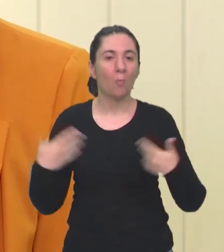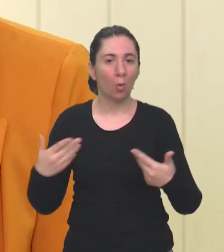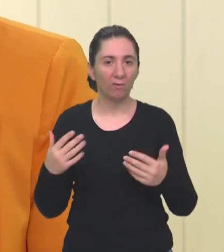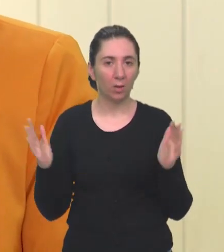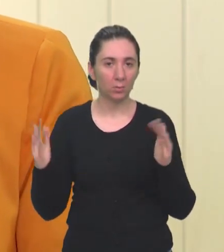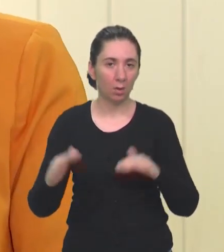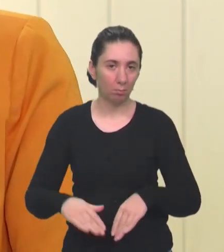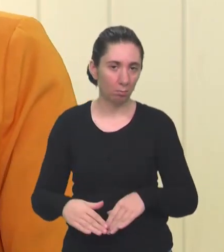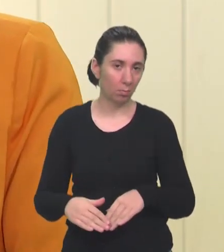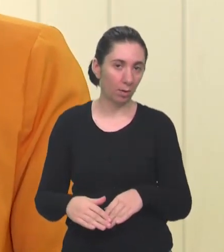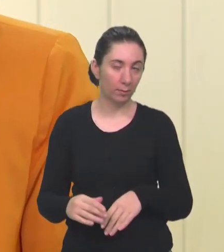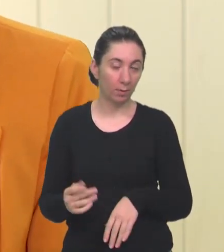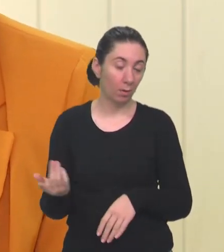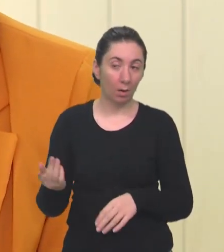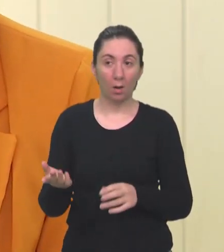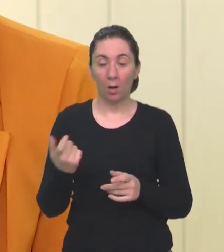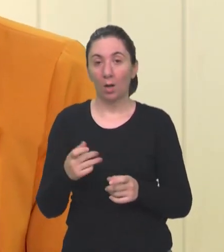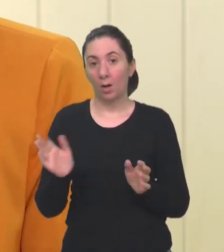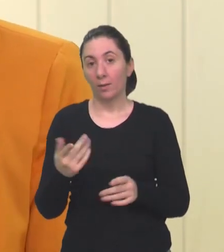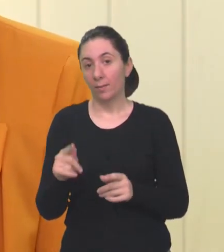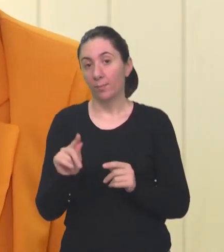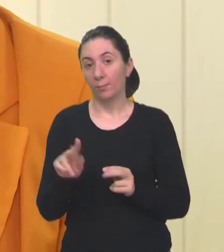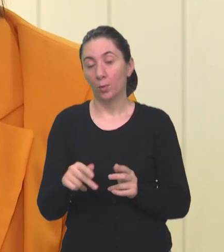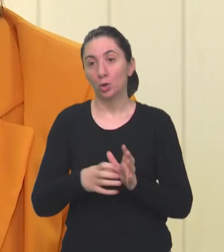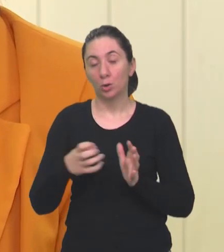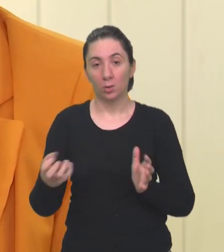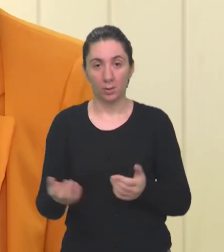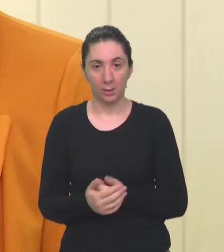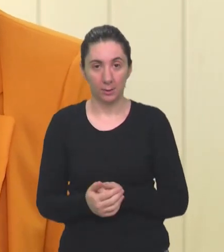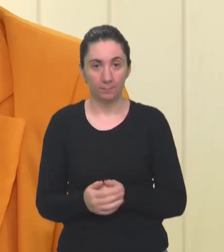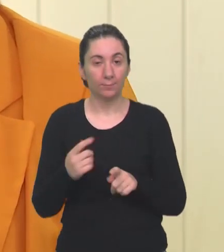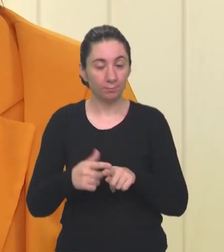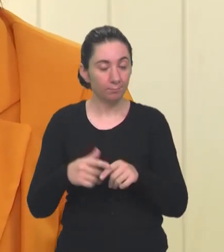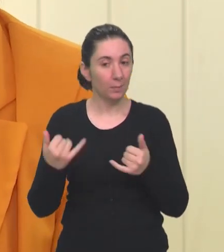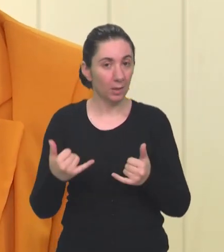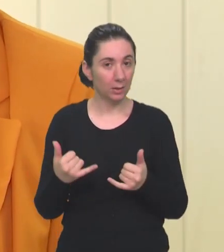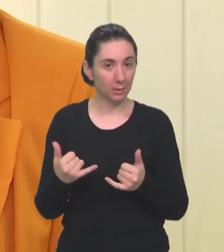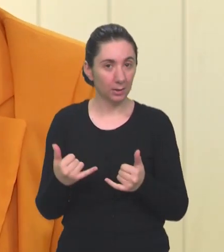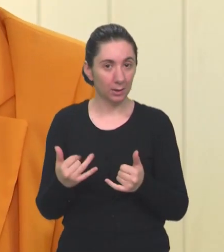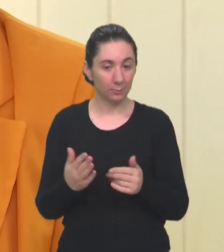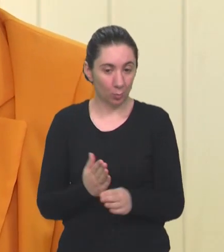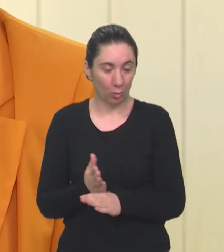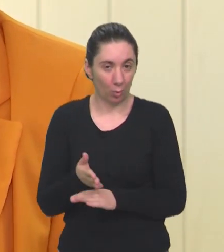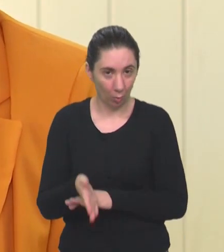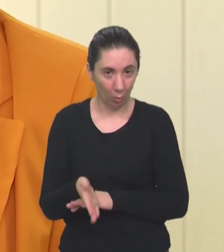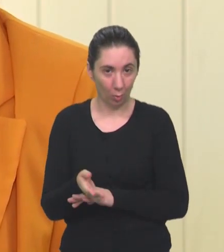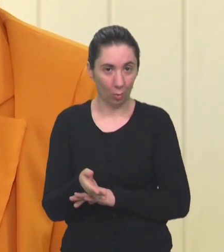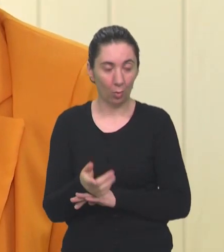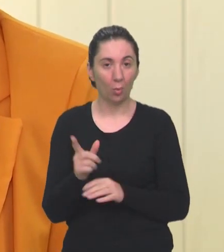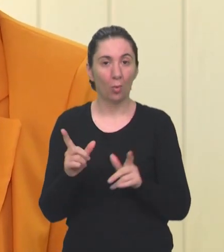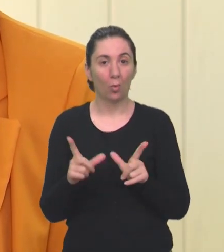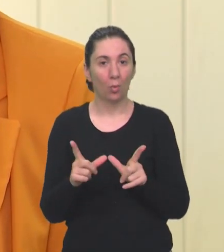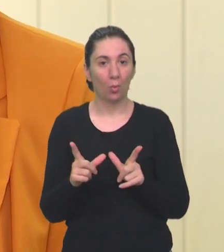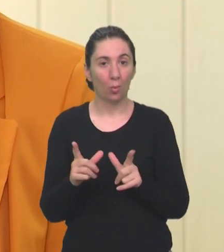onda padne, ali ajde, nastavi se. S obzirom da smo sad evo već zagazili u praktički